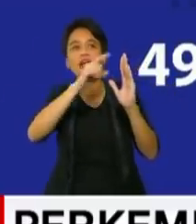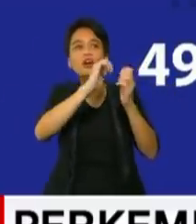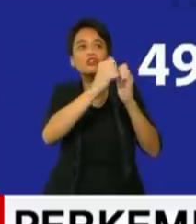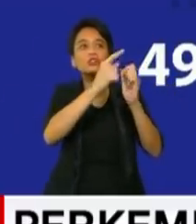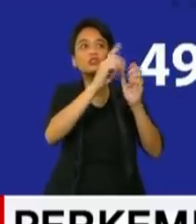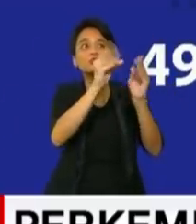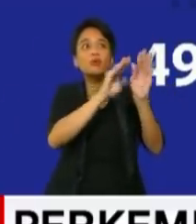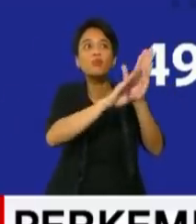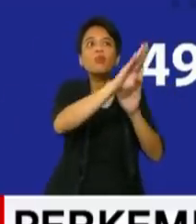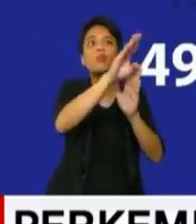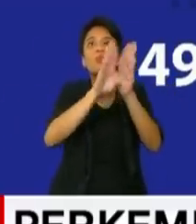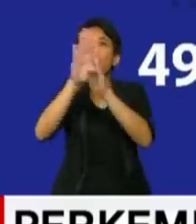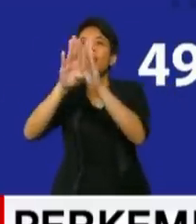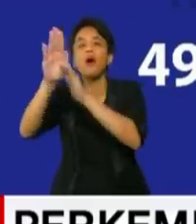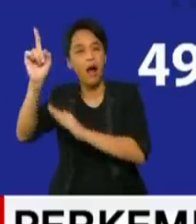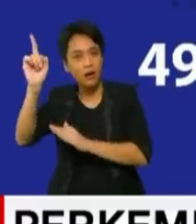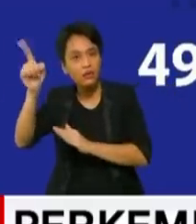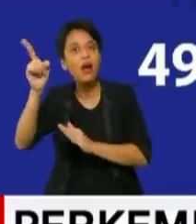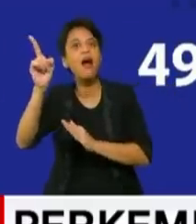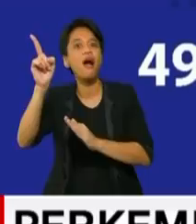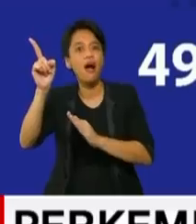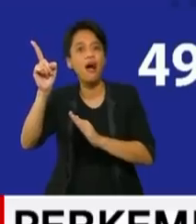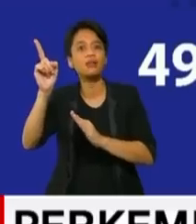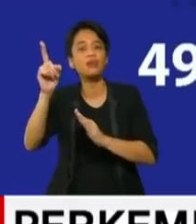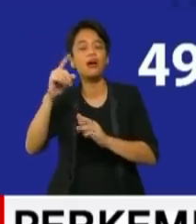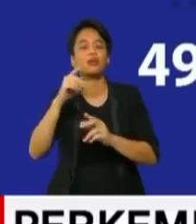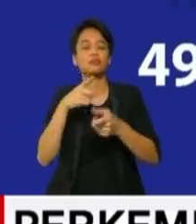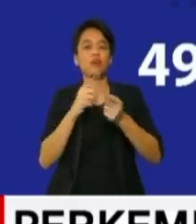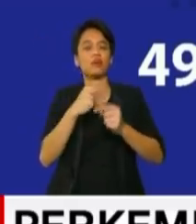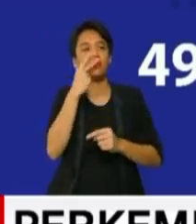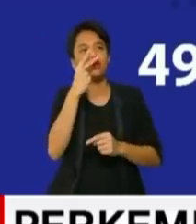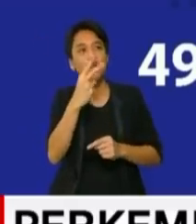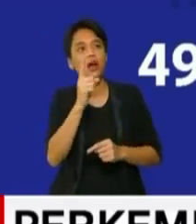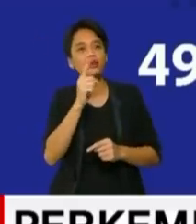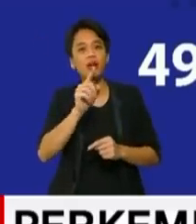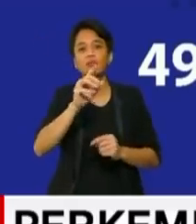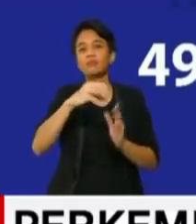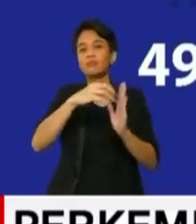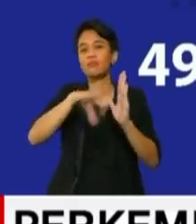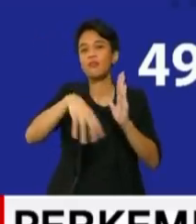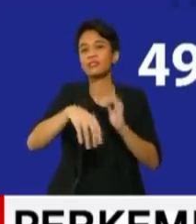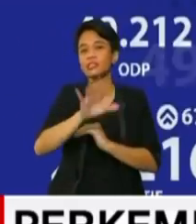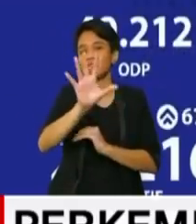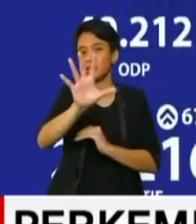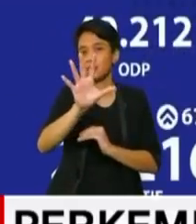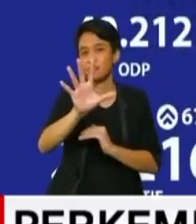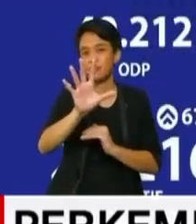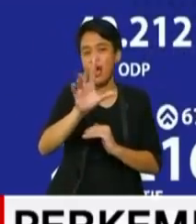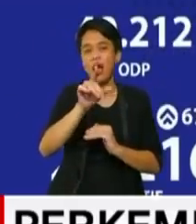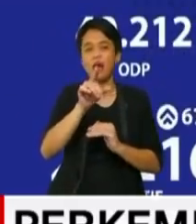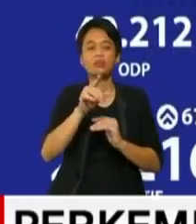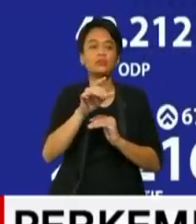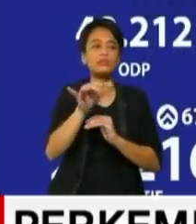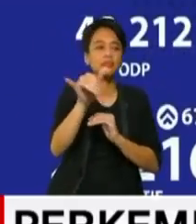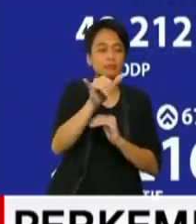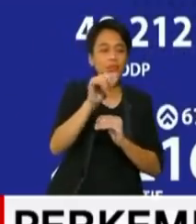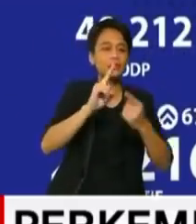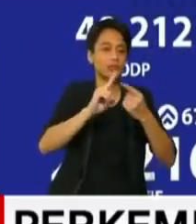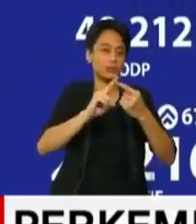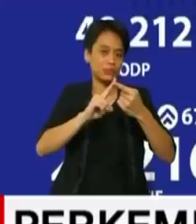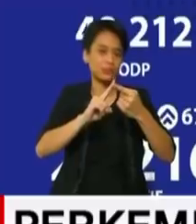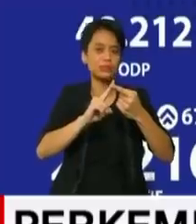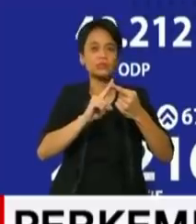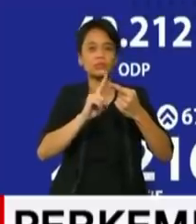meningkat. Dalam kaitan ini kalau kita lihat di 5 provinsi yang terbanyak peningkatannya, tentunya yang pertama